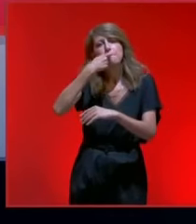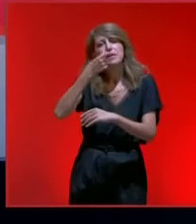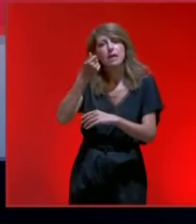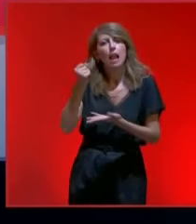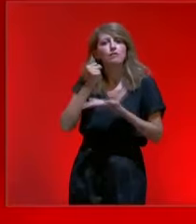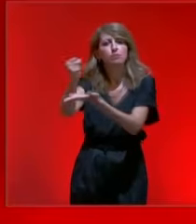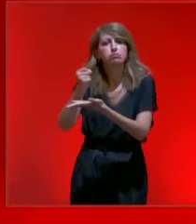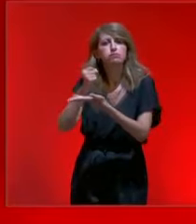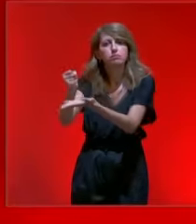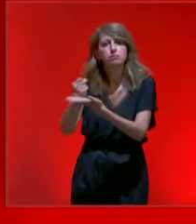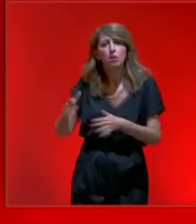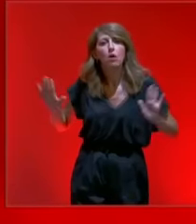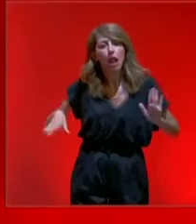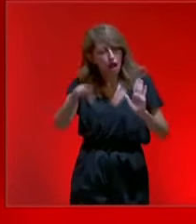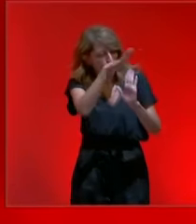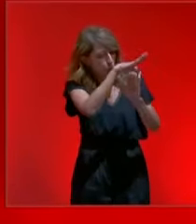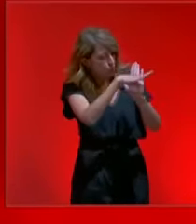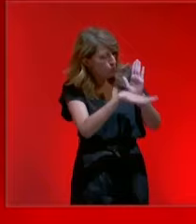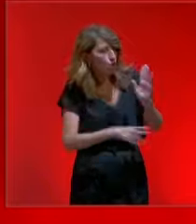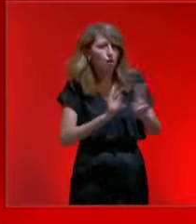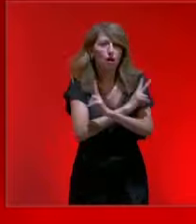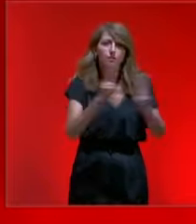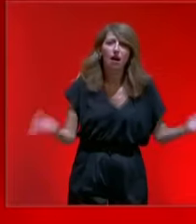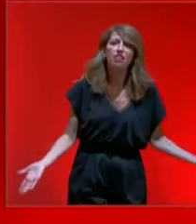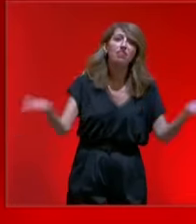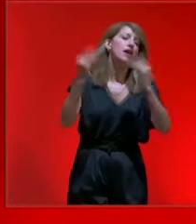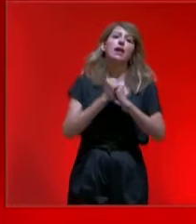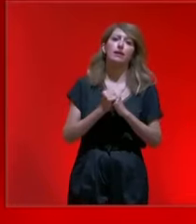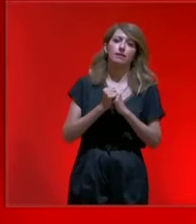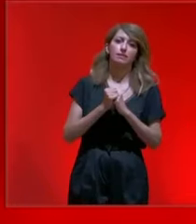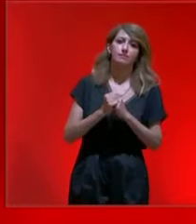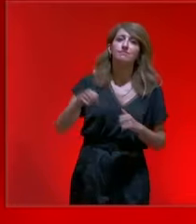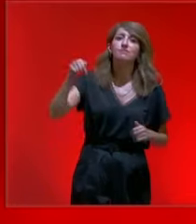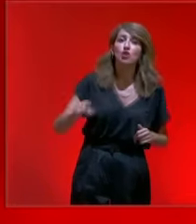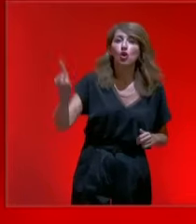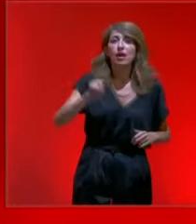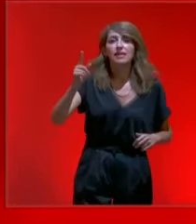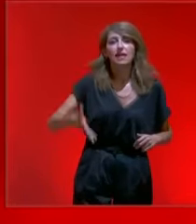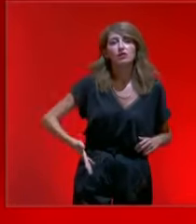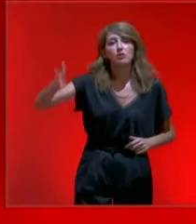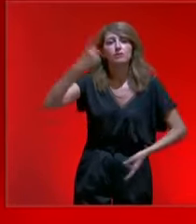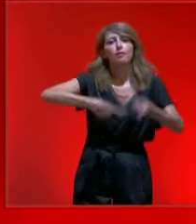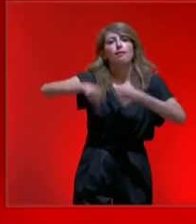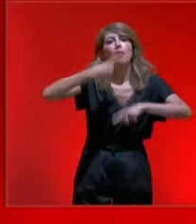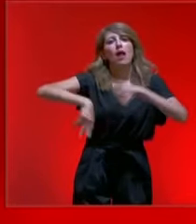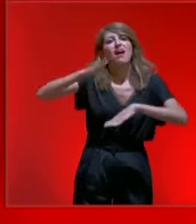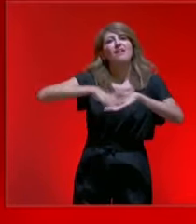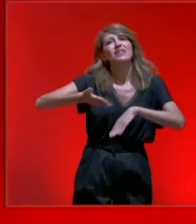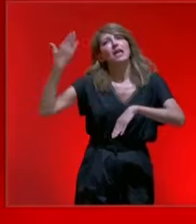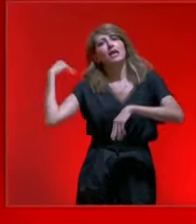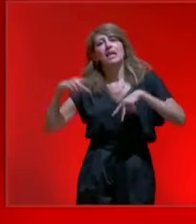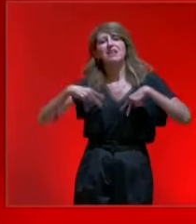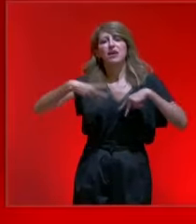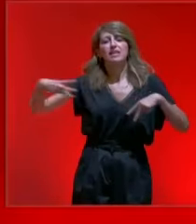κύριος Μητσοτάκης, λοιπόν, θα βρίσκεται μονίμως ενώπιον των δικών του ευθυνών. Δεν ξέρω τι